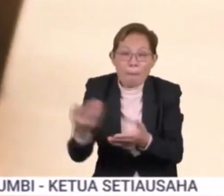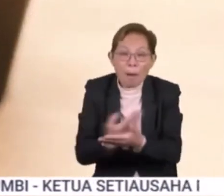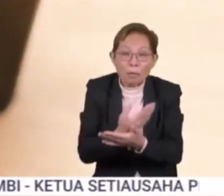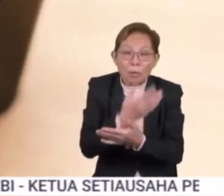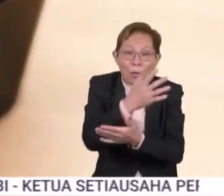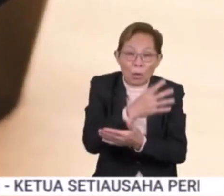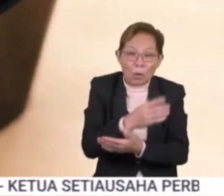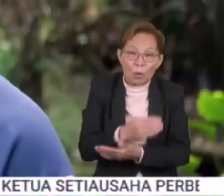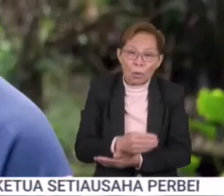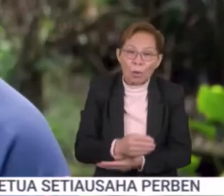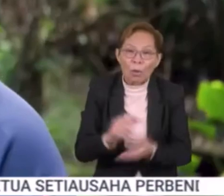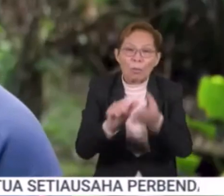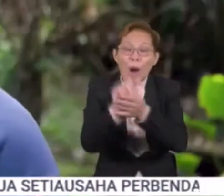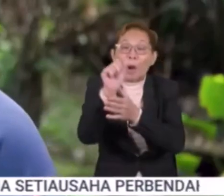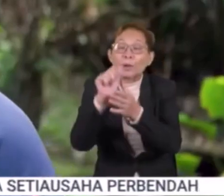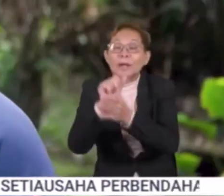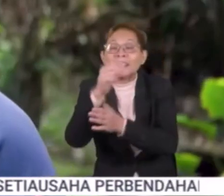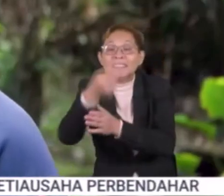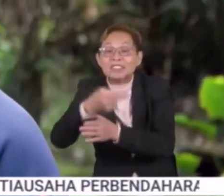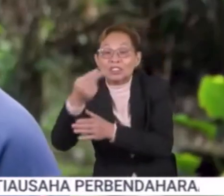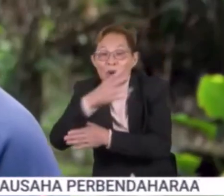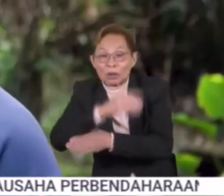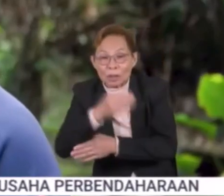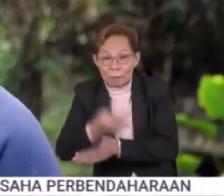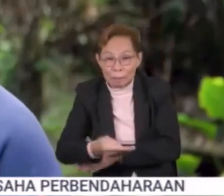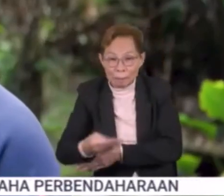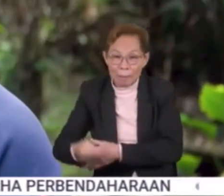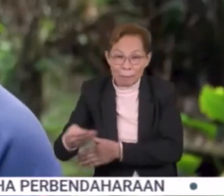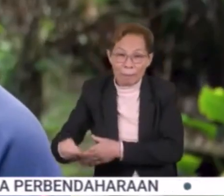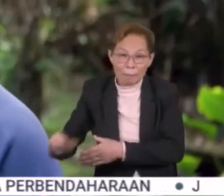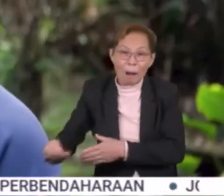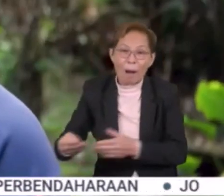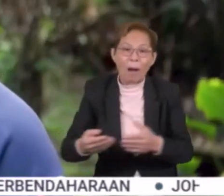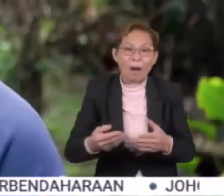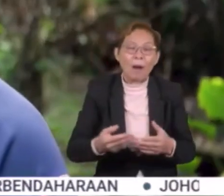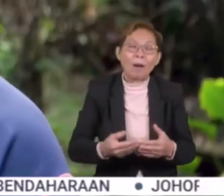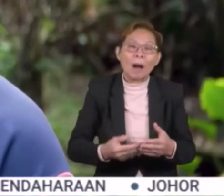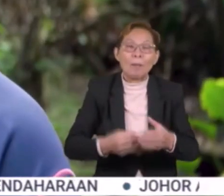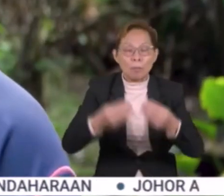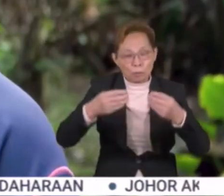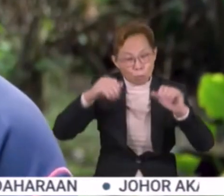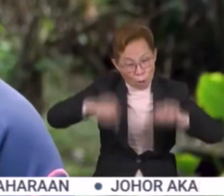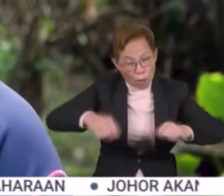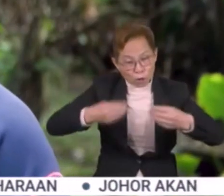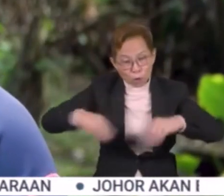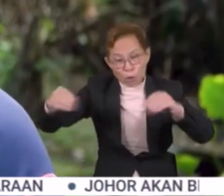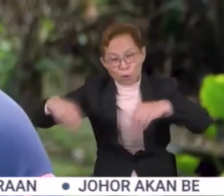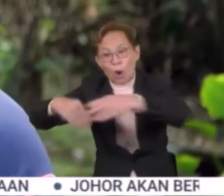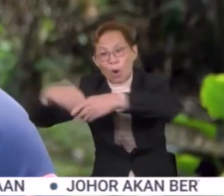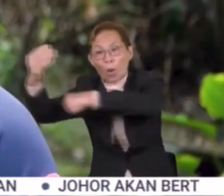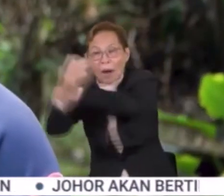Selain mich Greens dan produk saya dapat menembersi pasaran luar Malaysia